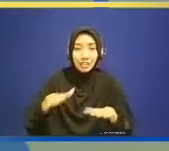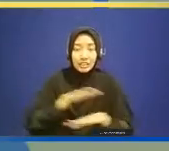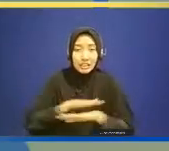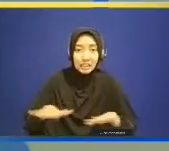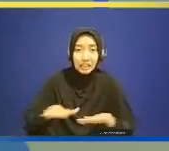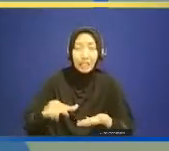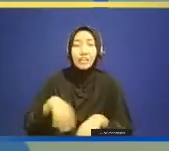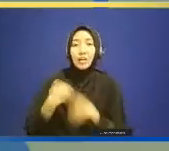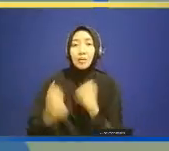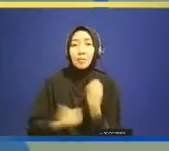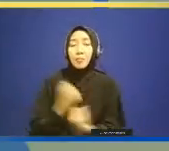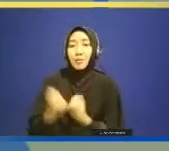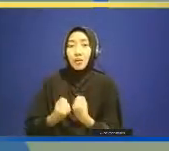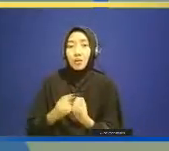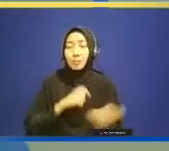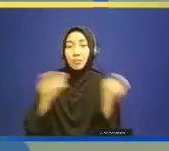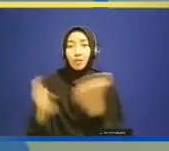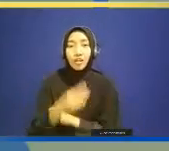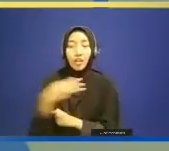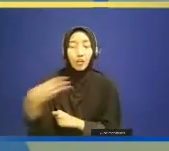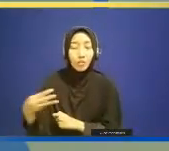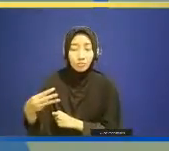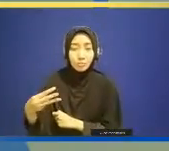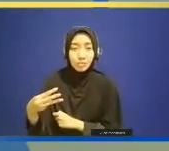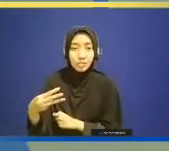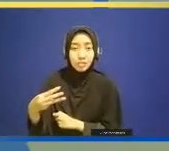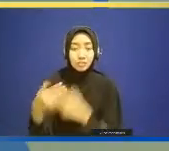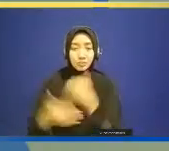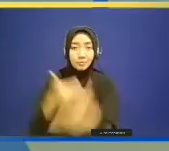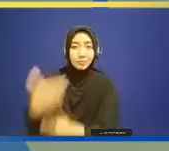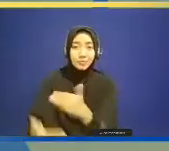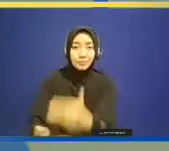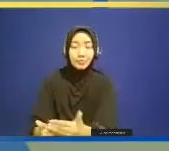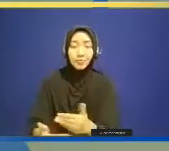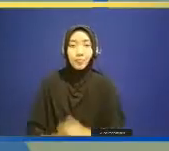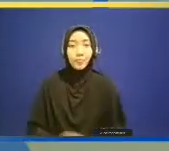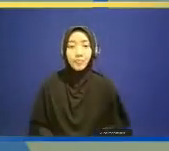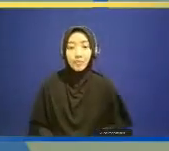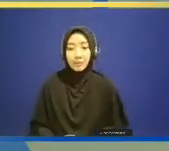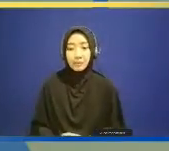melakukan upaya pemulihan ekonomi secara bertahap